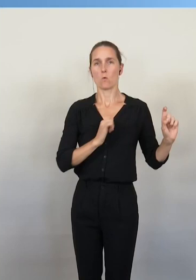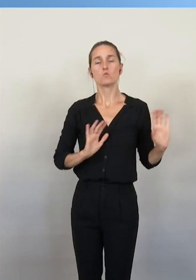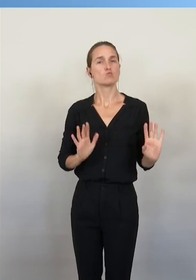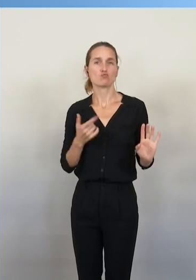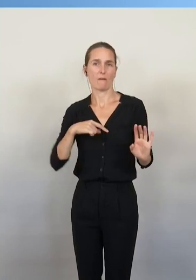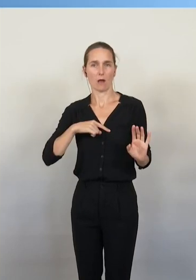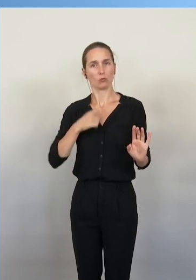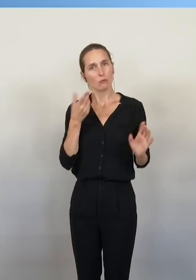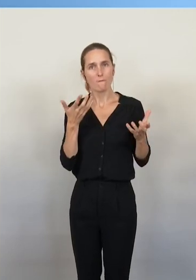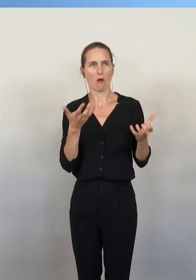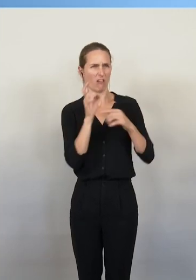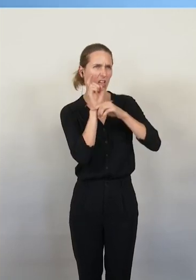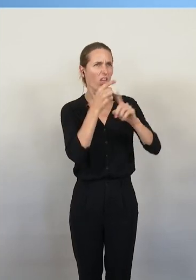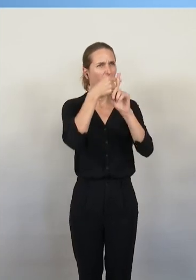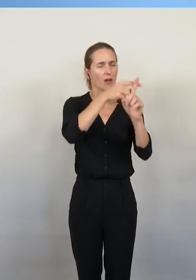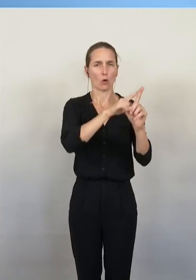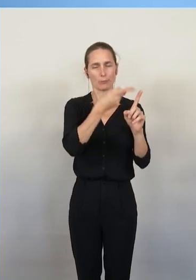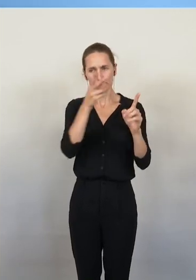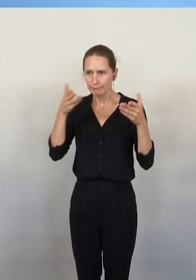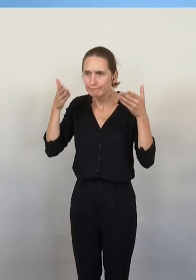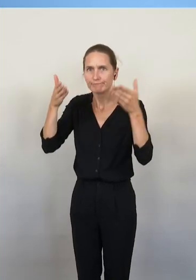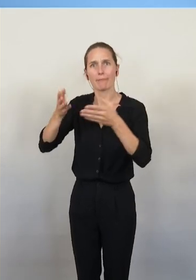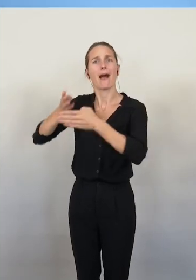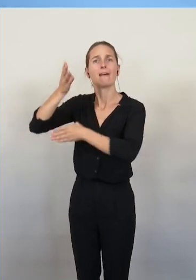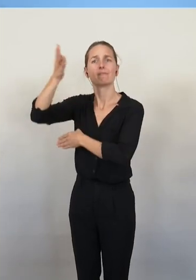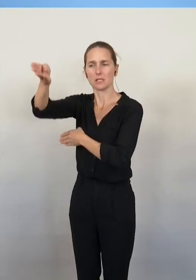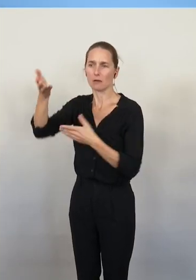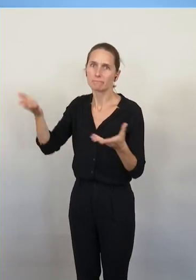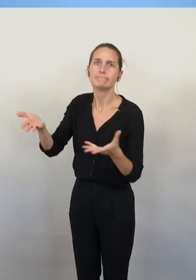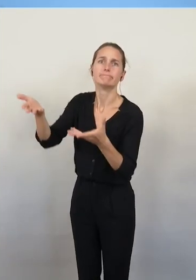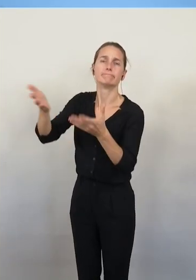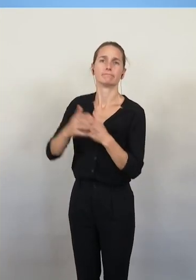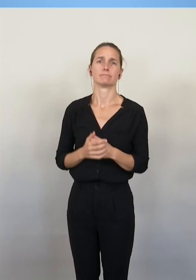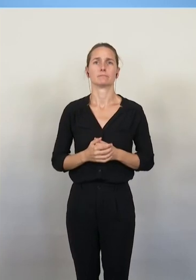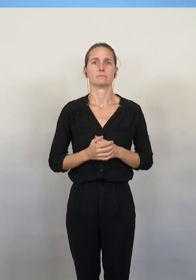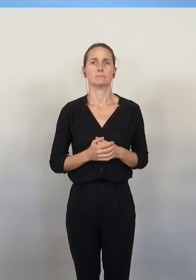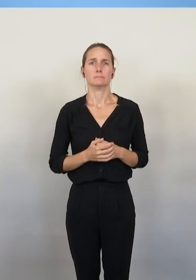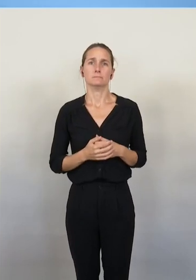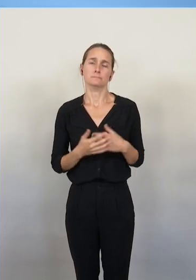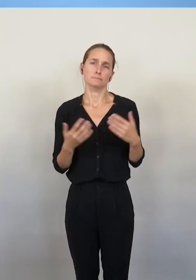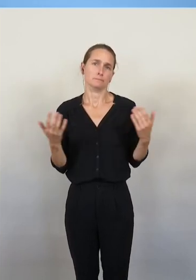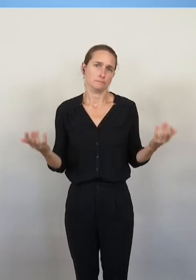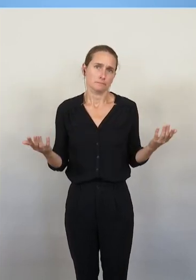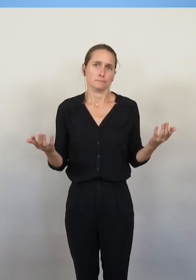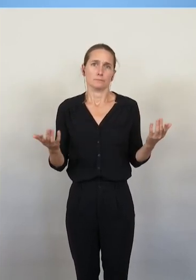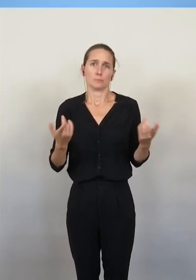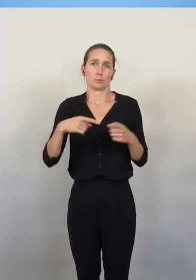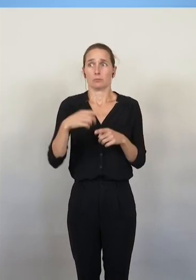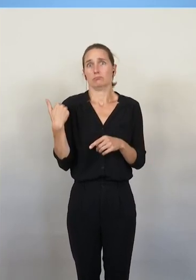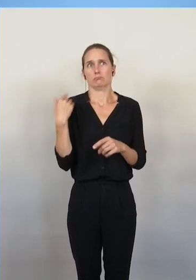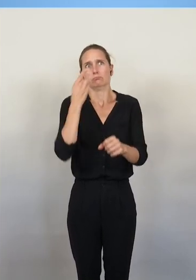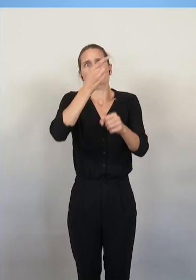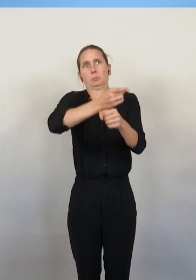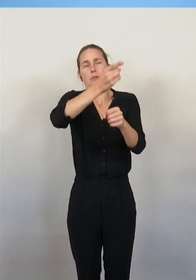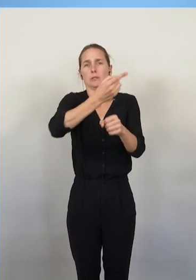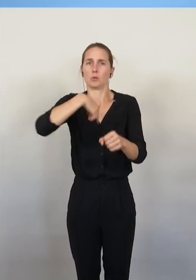la préparation de cet avenir que qu'avec ce qui VI les événements qui qui viennent de se passer et votre condamnation nous